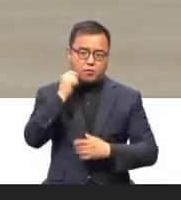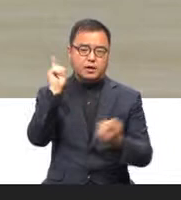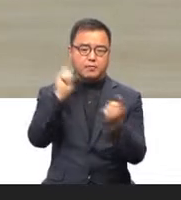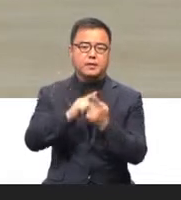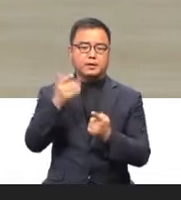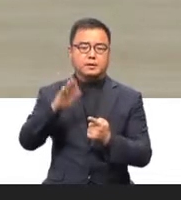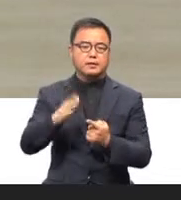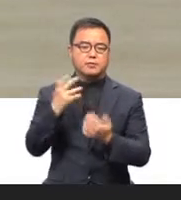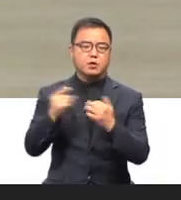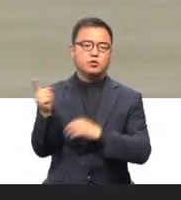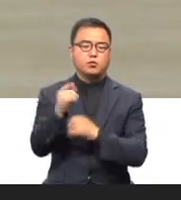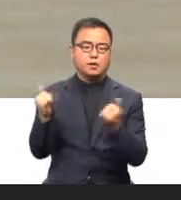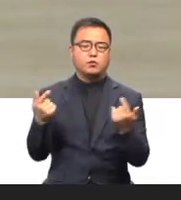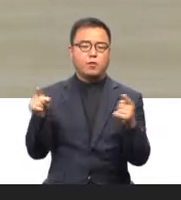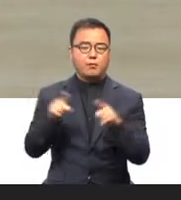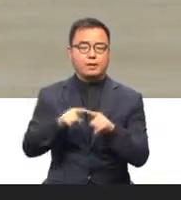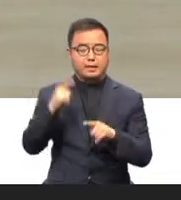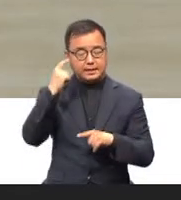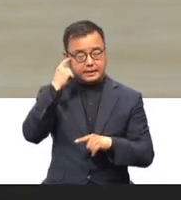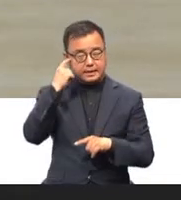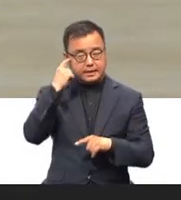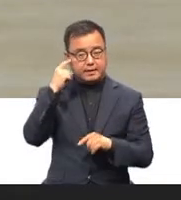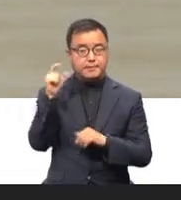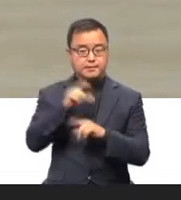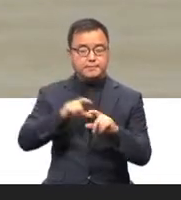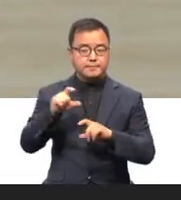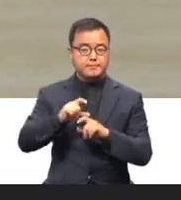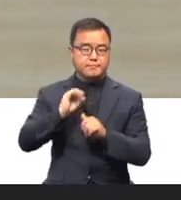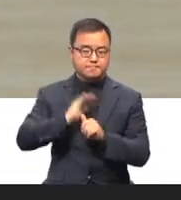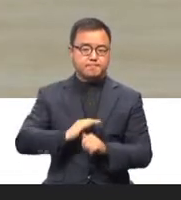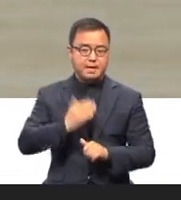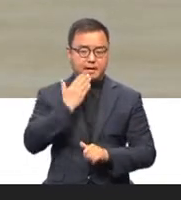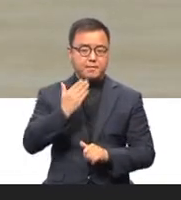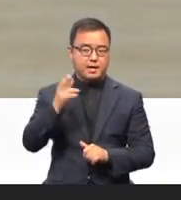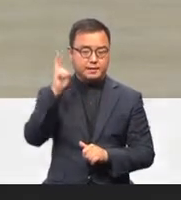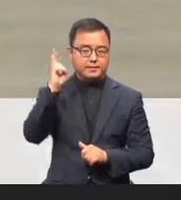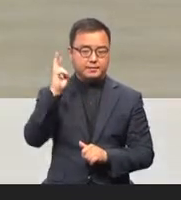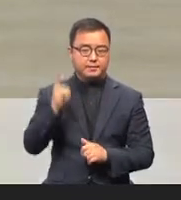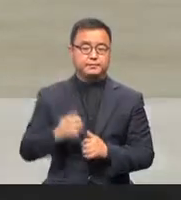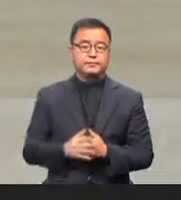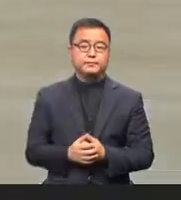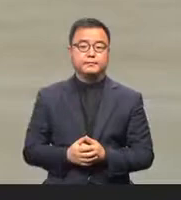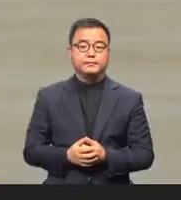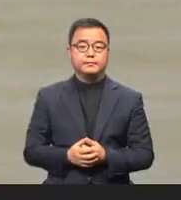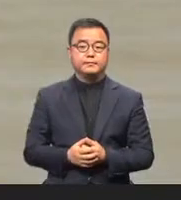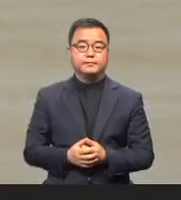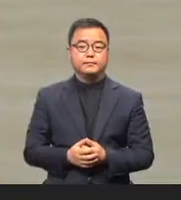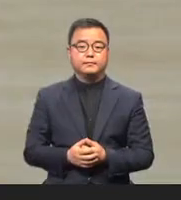그분들이랑 같이 한다라는 생각하면은 또 좀 버텨낼 수 있지 않을까 그런 생각하고 있습니다.